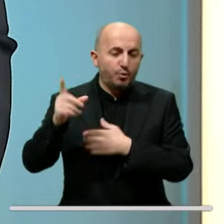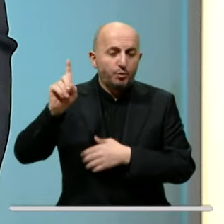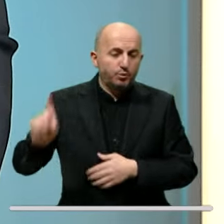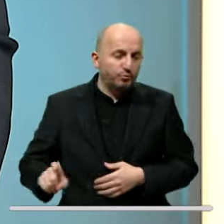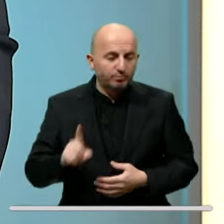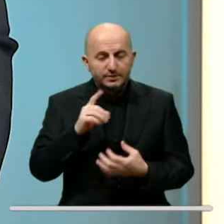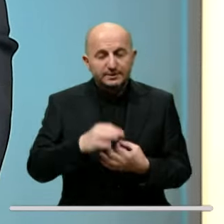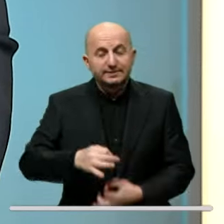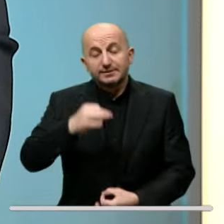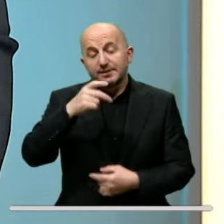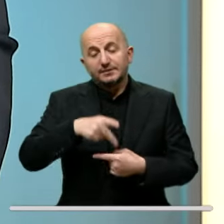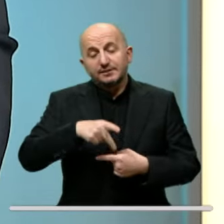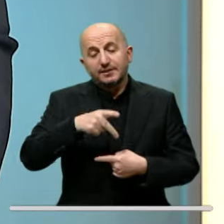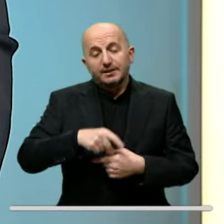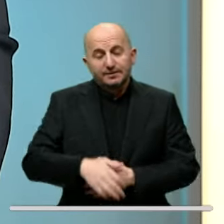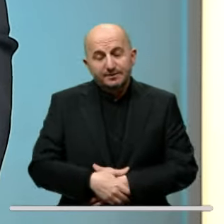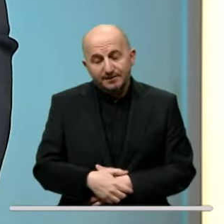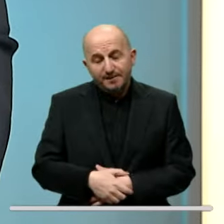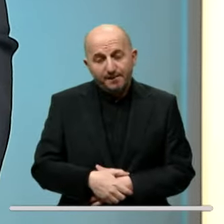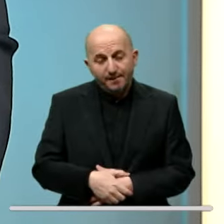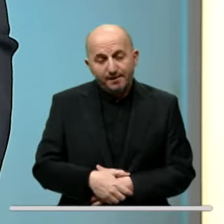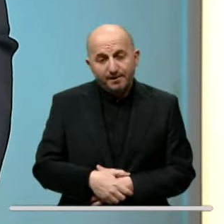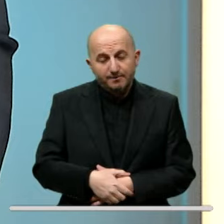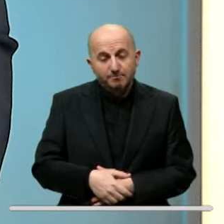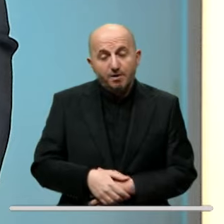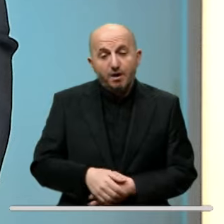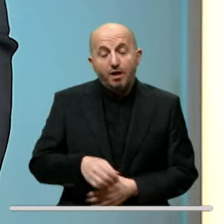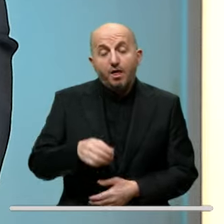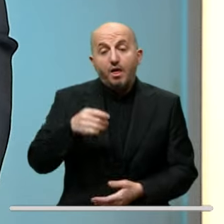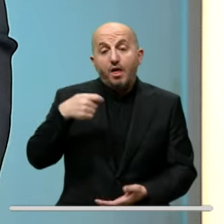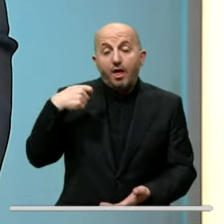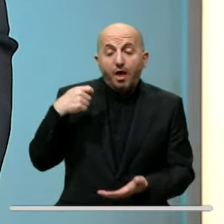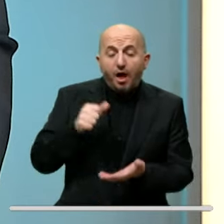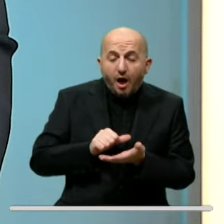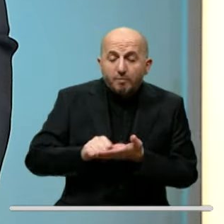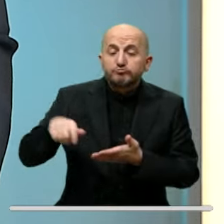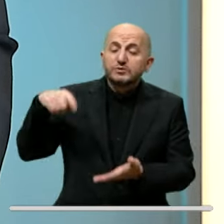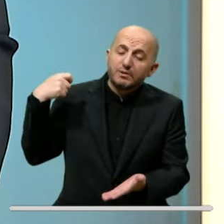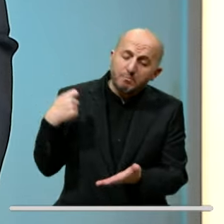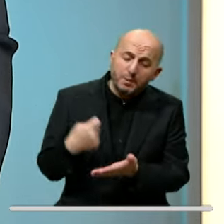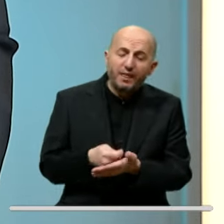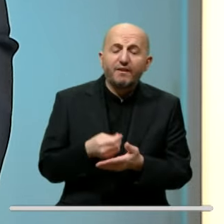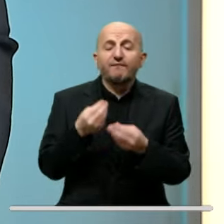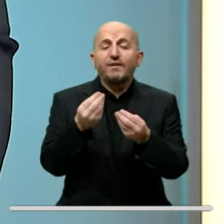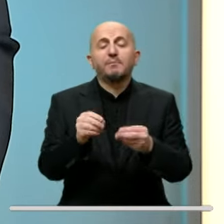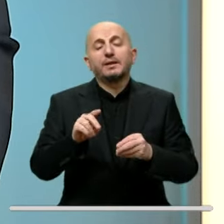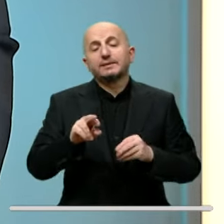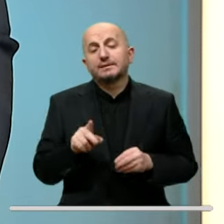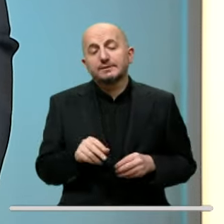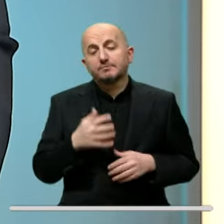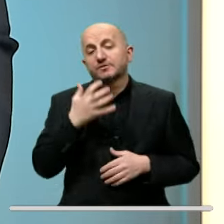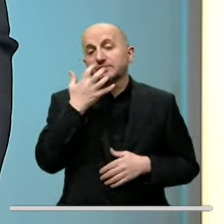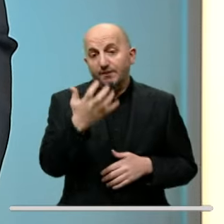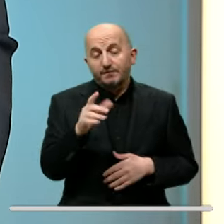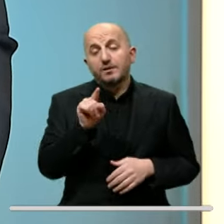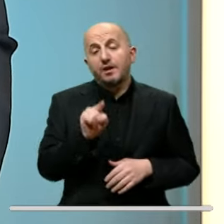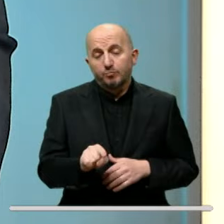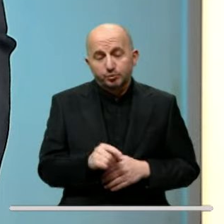insan zekatını bir anda yani toptan verebildiği gibi ki tavsiye edilen